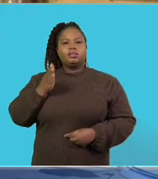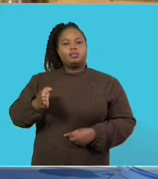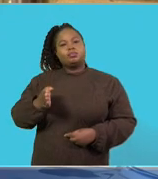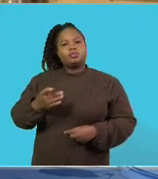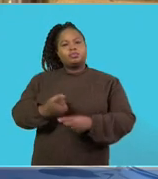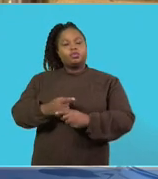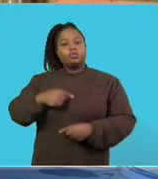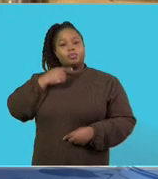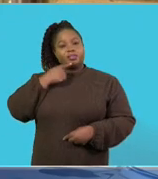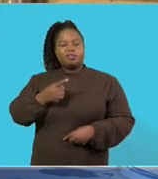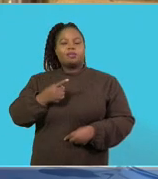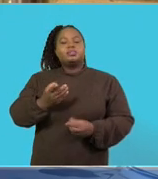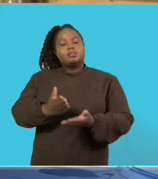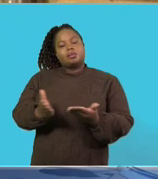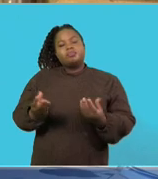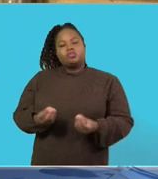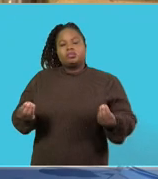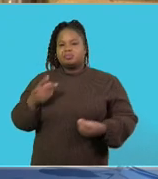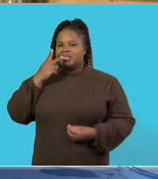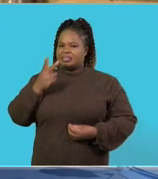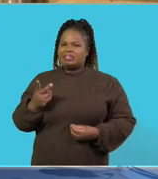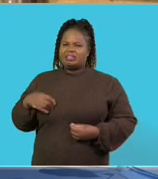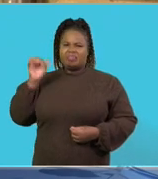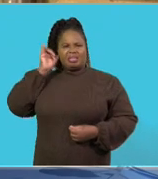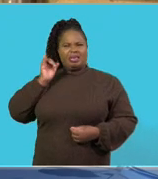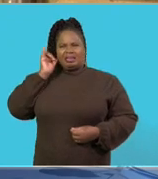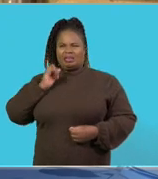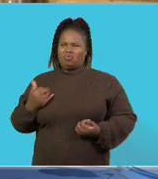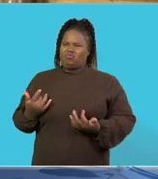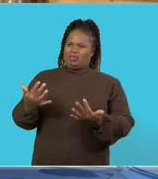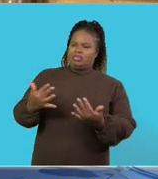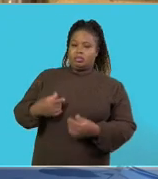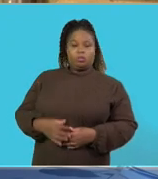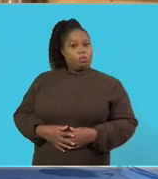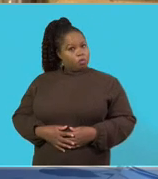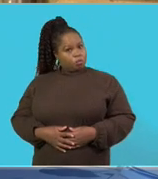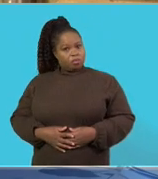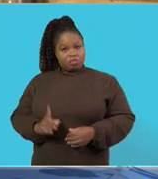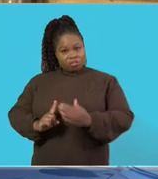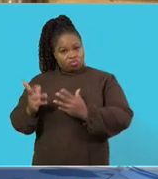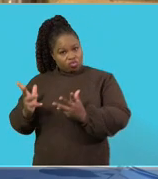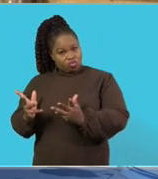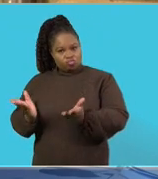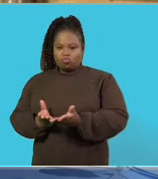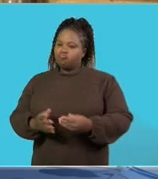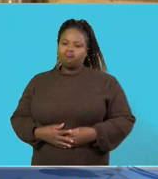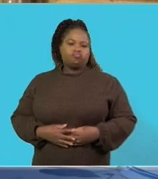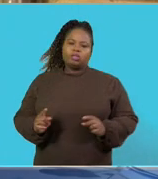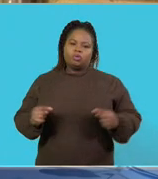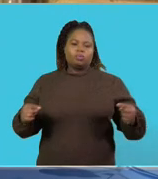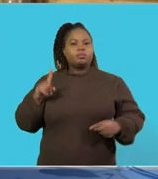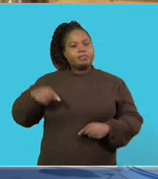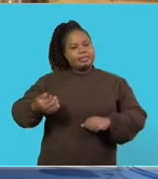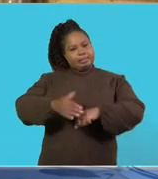sekolong ba le hantle because ke bona ba bang ne ke bona di-color tse yellow, green, red ka raman ba ka se sekolong ba le so. So tshwanetse ke ba